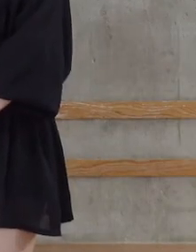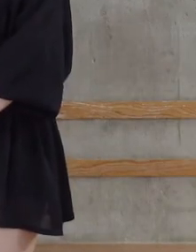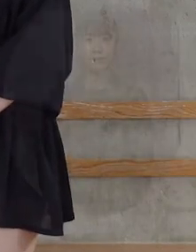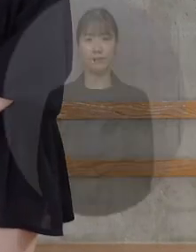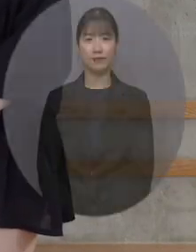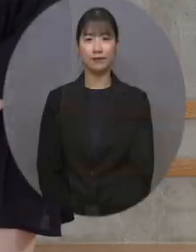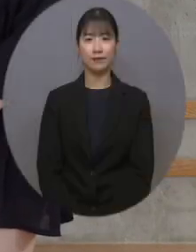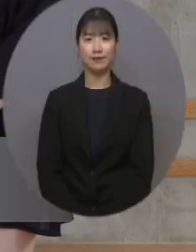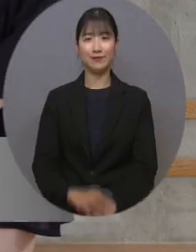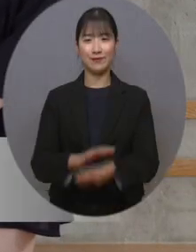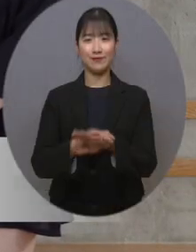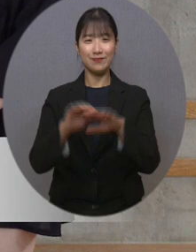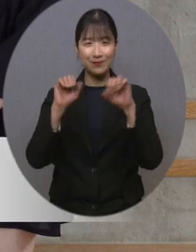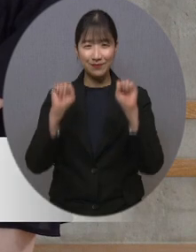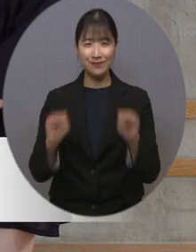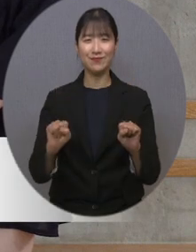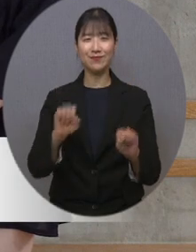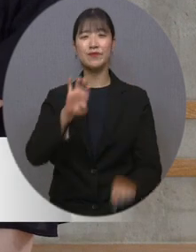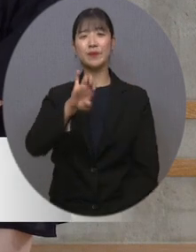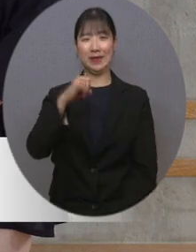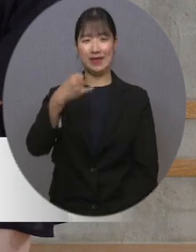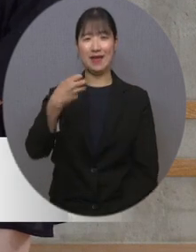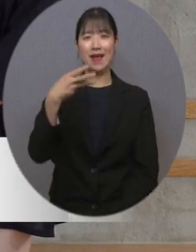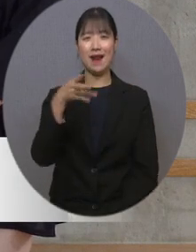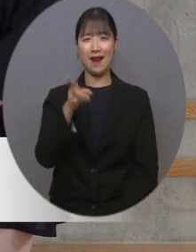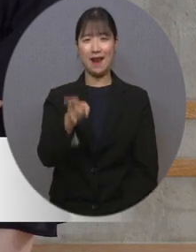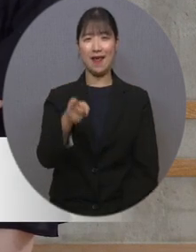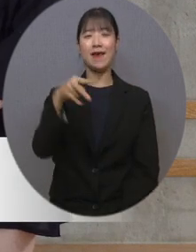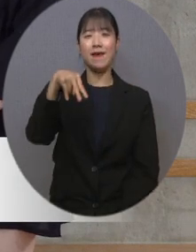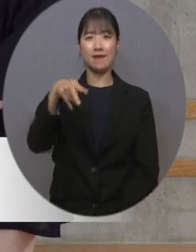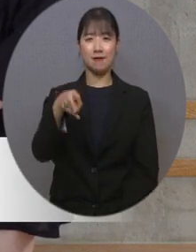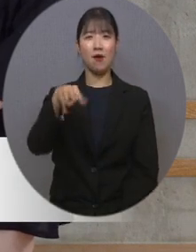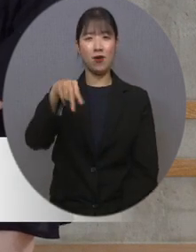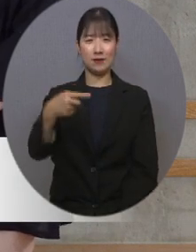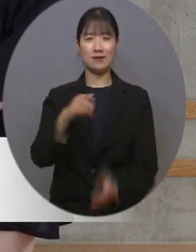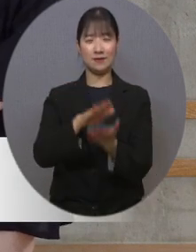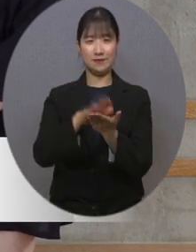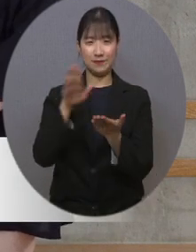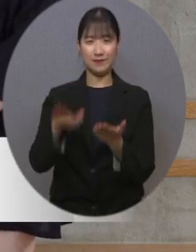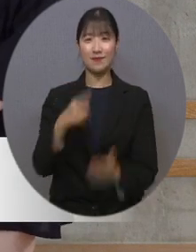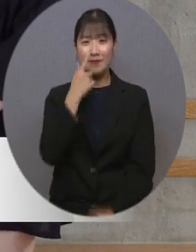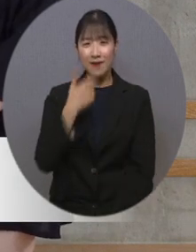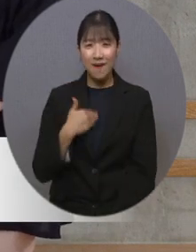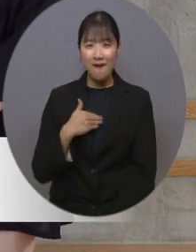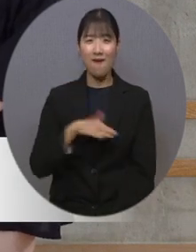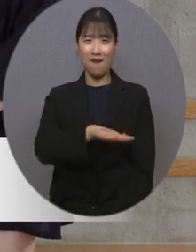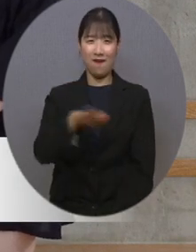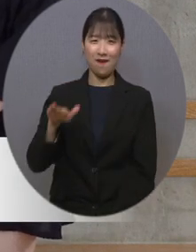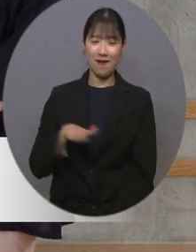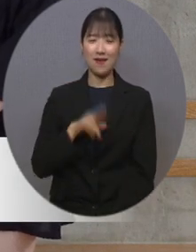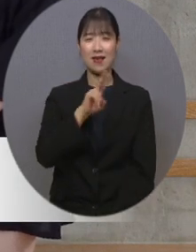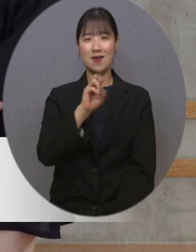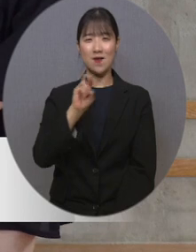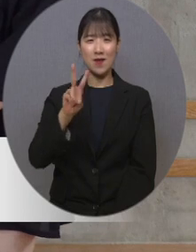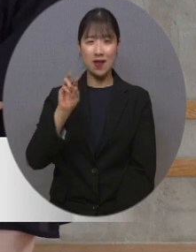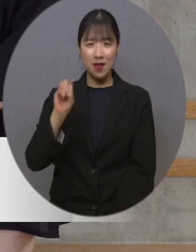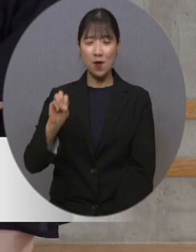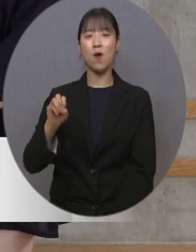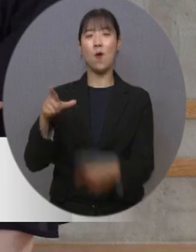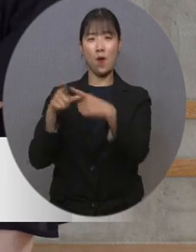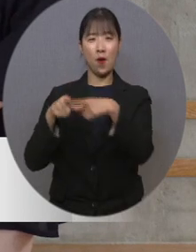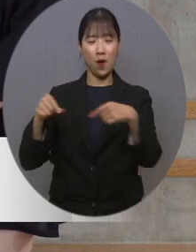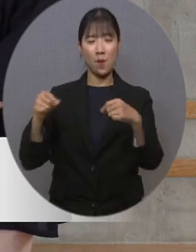둘, 셋! 레이샤이! 안녕하세요, 프레셔스입니다. 저희 프레셔스가 2020 도쿄 패럴림픽